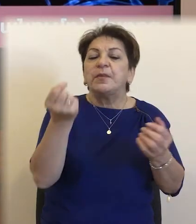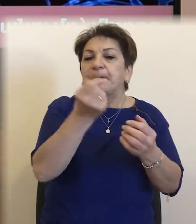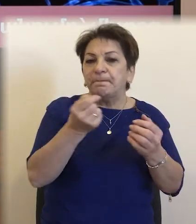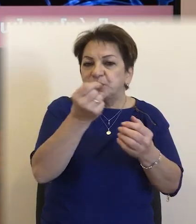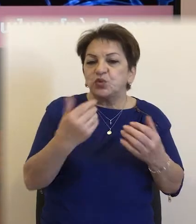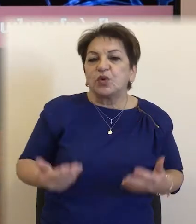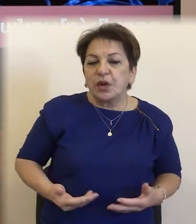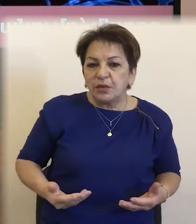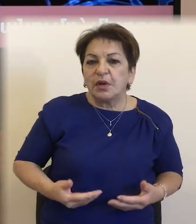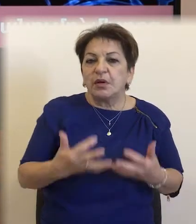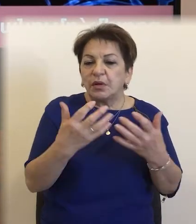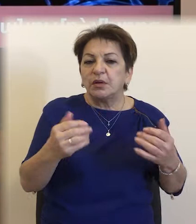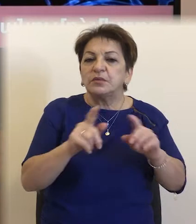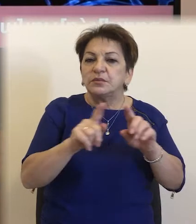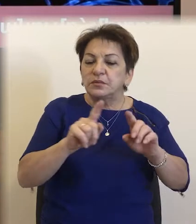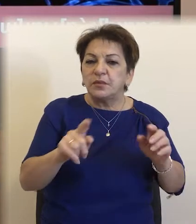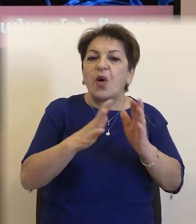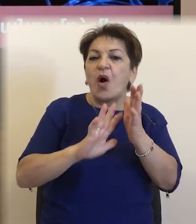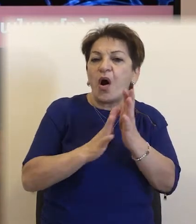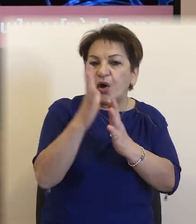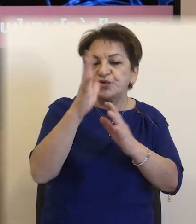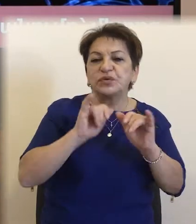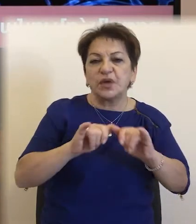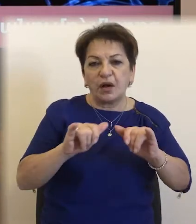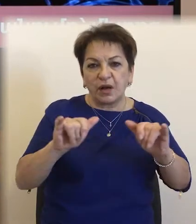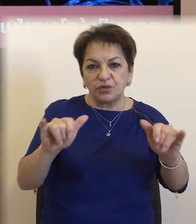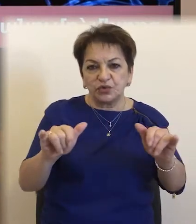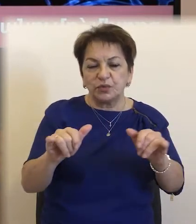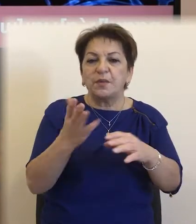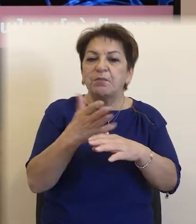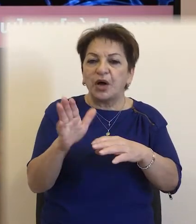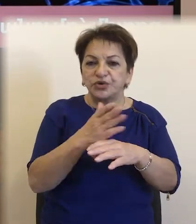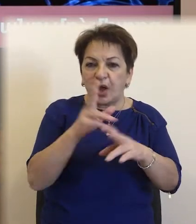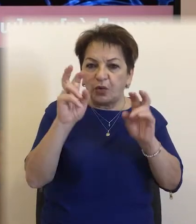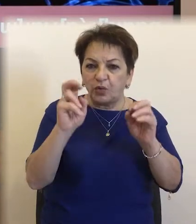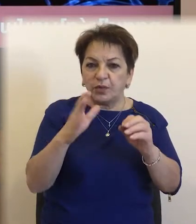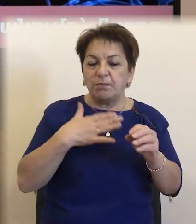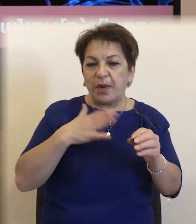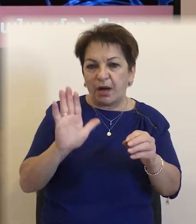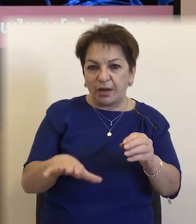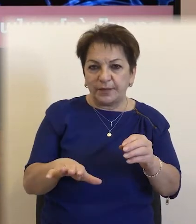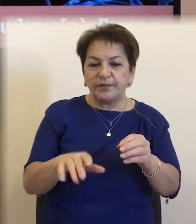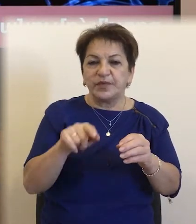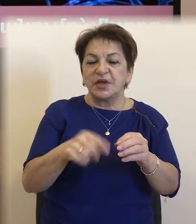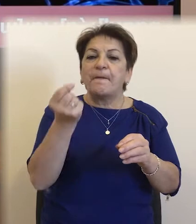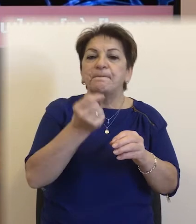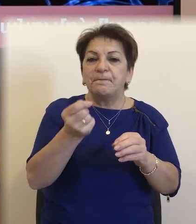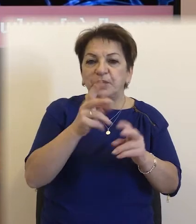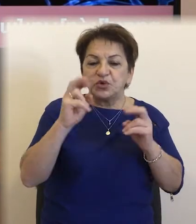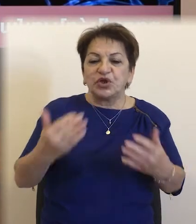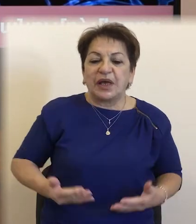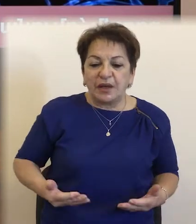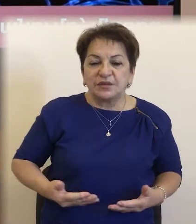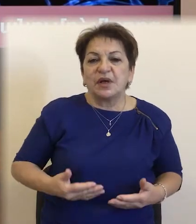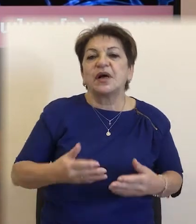բոլոր կենթանի որգանիզմներին նույնպես բնրոշ է աջը, զարգացումը, բաժանումը, մահը, սա էլ բճի